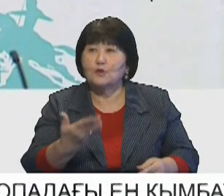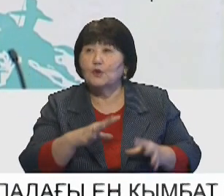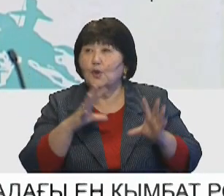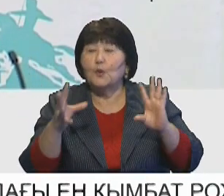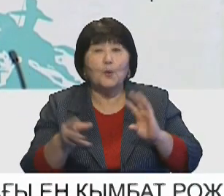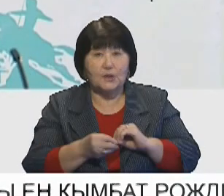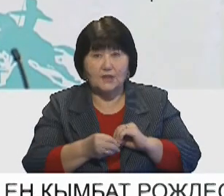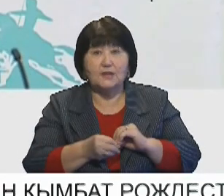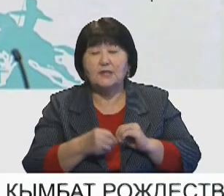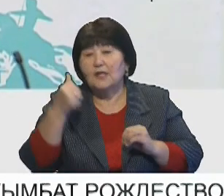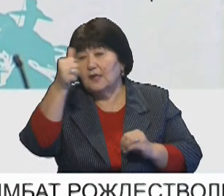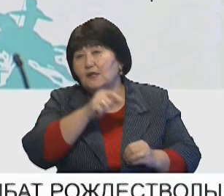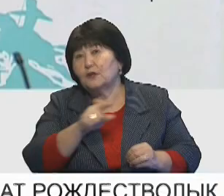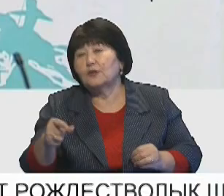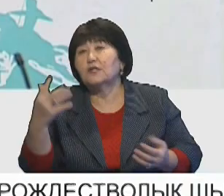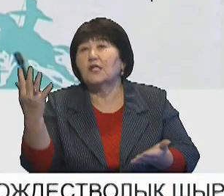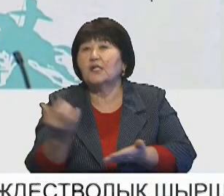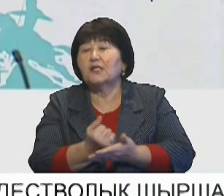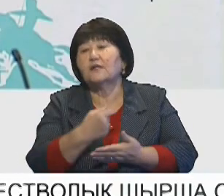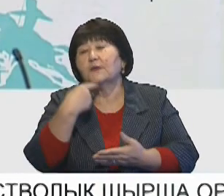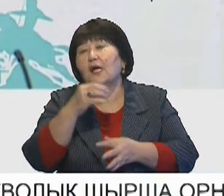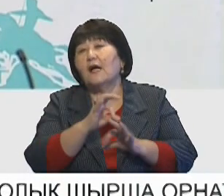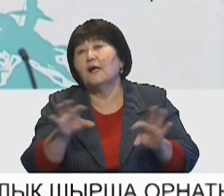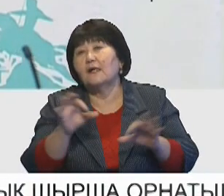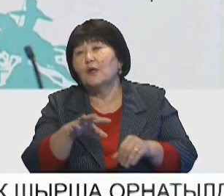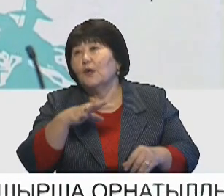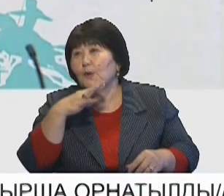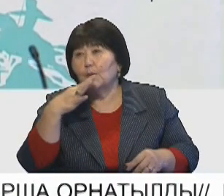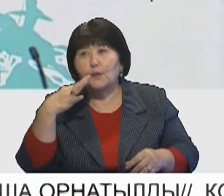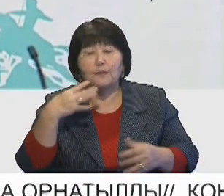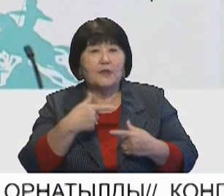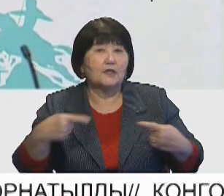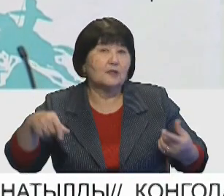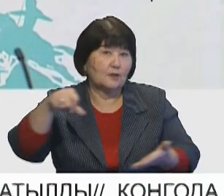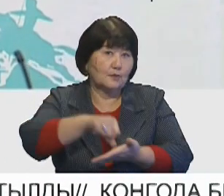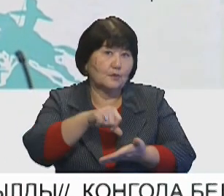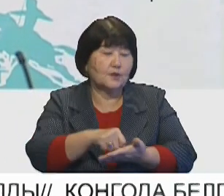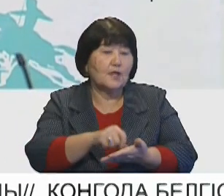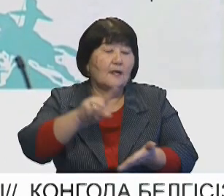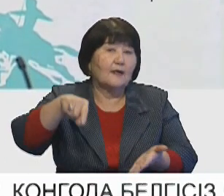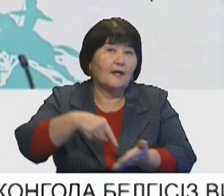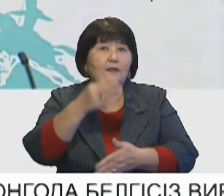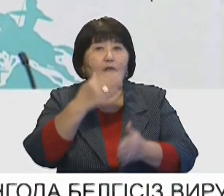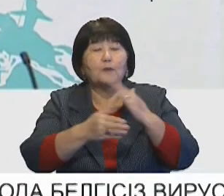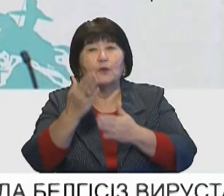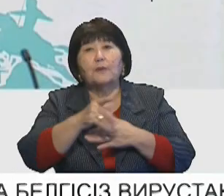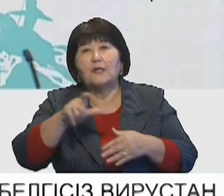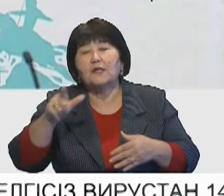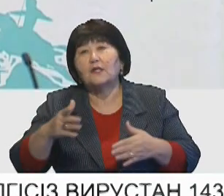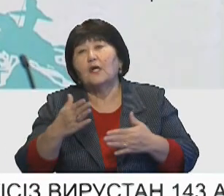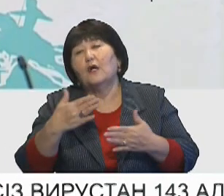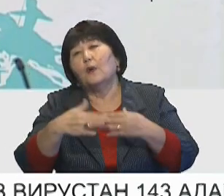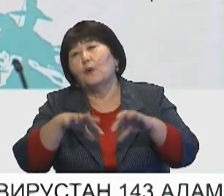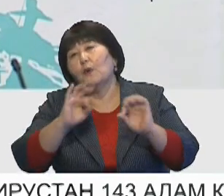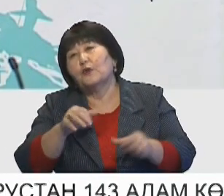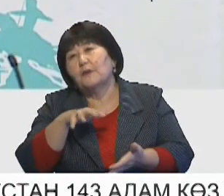қорытындысы. Жыл көлемінде жетістікке жеткен, жаңа айтып өткендей, үкіметтік емес ұйымдардың өкілдері қатысып, және қаладағы мүгедектігі бар жандар бар, қолөнермен айналысып жүрген.